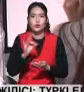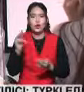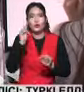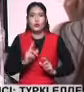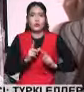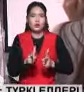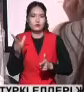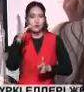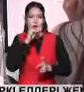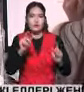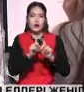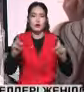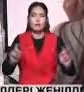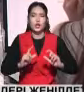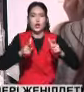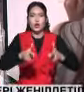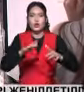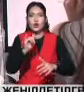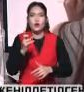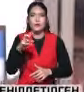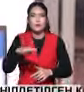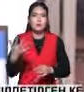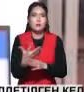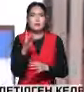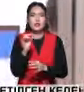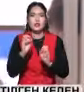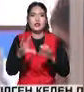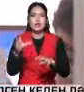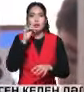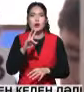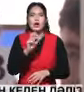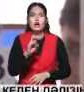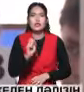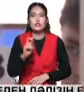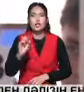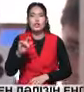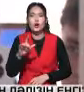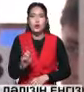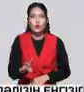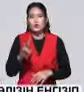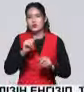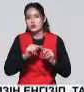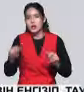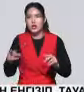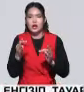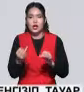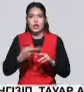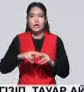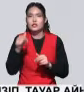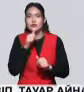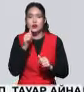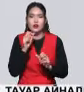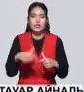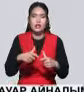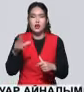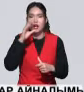түседі. Мектеп бітіретін оқушылар ұбытыны 5 рет тапсыра алады. Қаңтар, наурыз және тамыз айларында ақыл негізде оқу үшін сынақтан өтеді. Ал